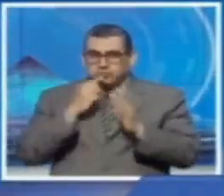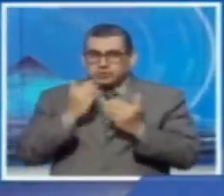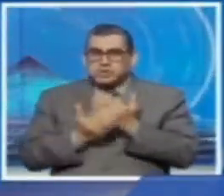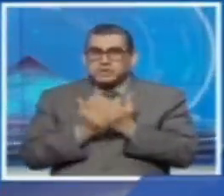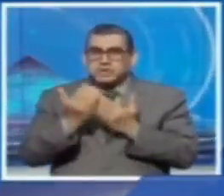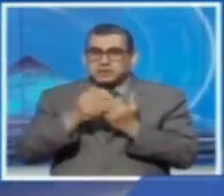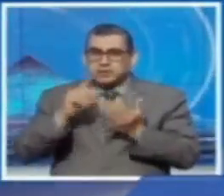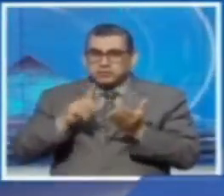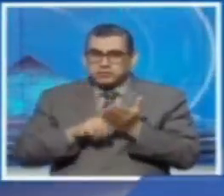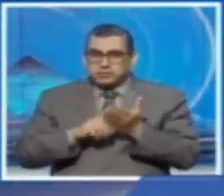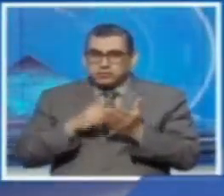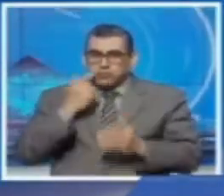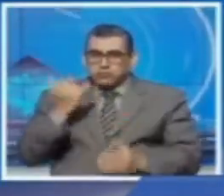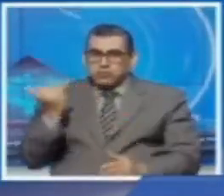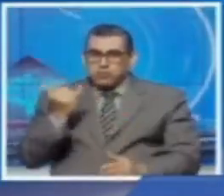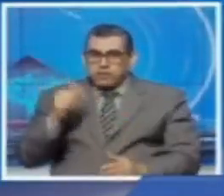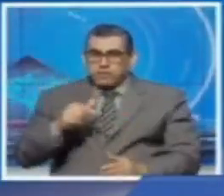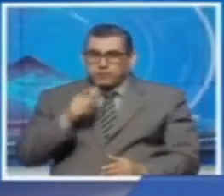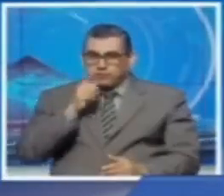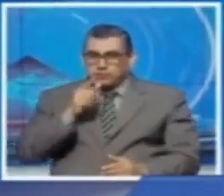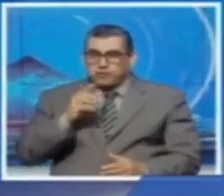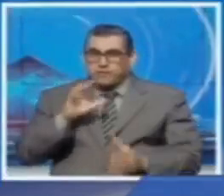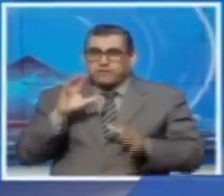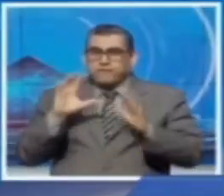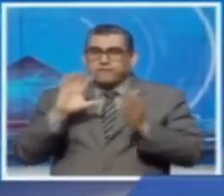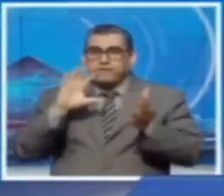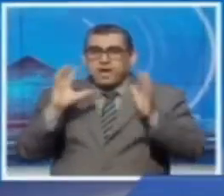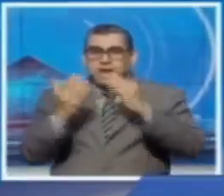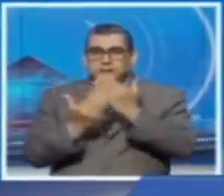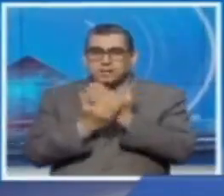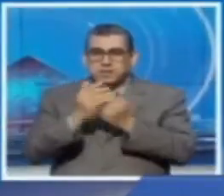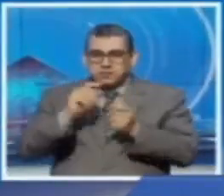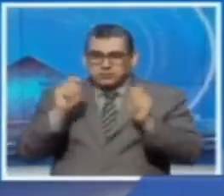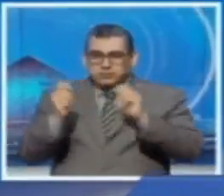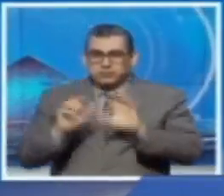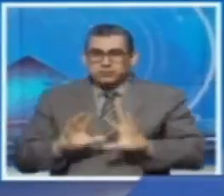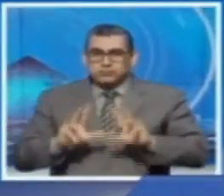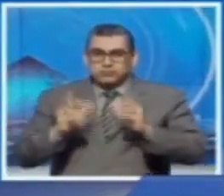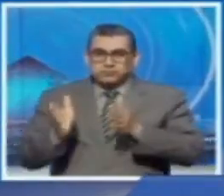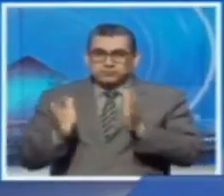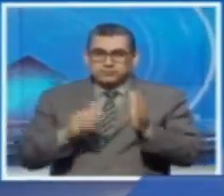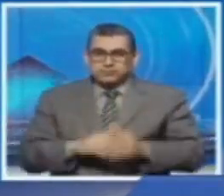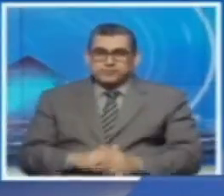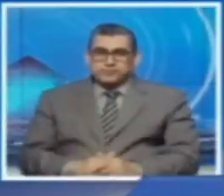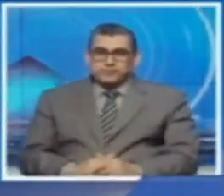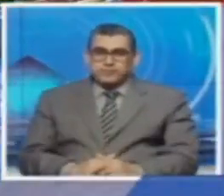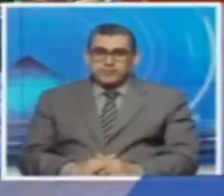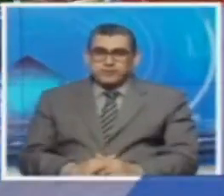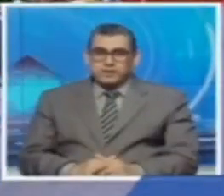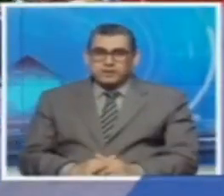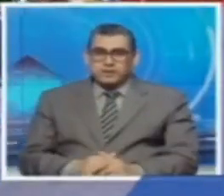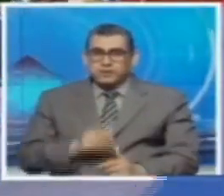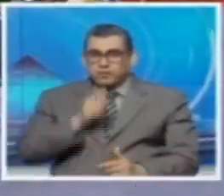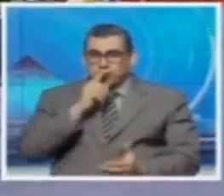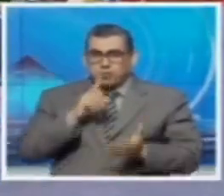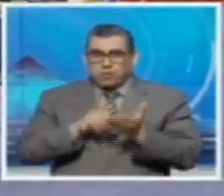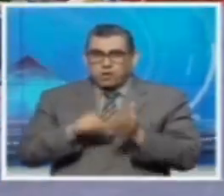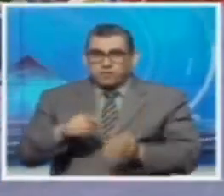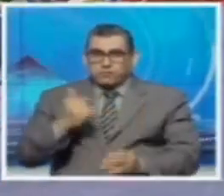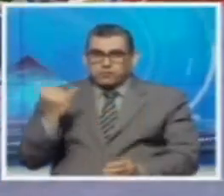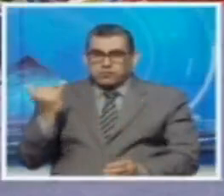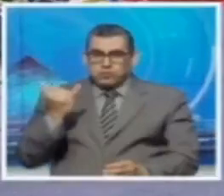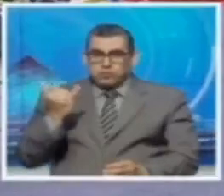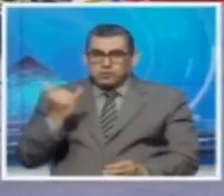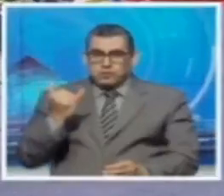ظل مشهد يبدو عالمي جديد يبدو أنه في طور التشكل؟ واقع الأمر أن